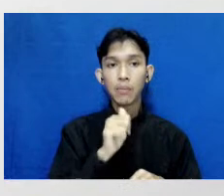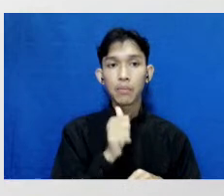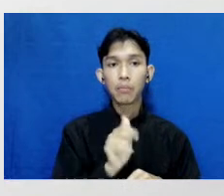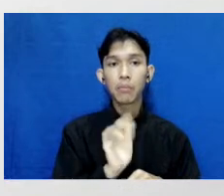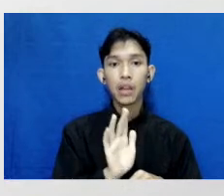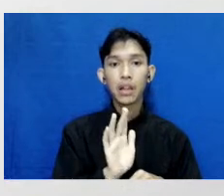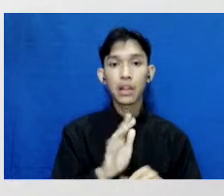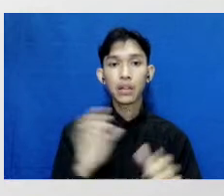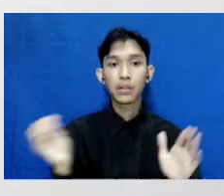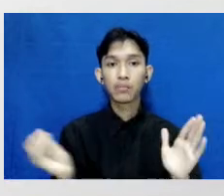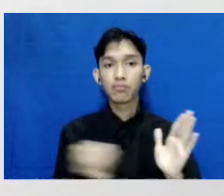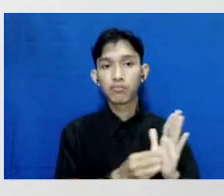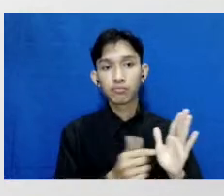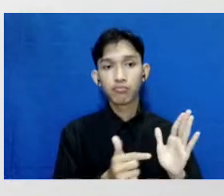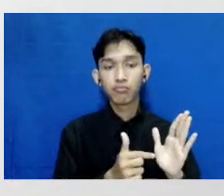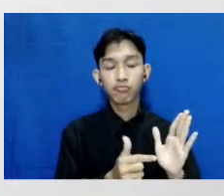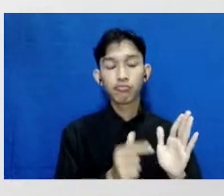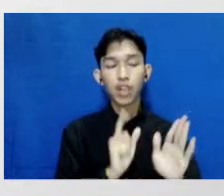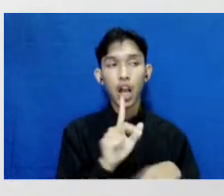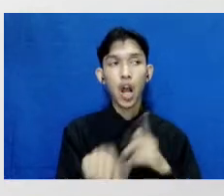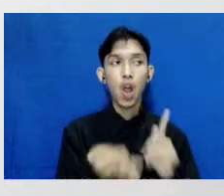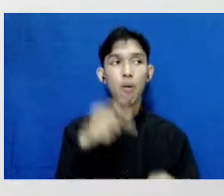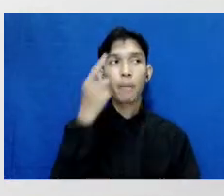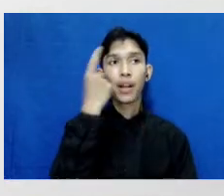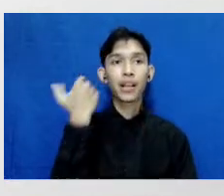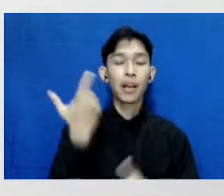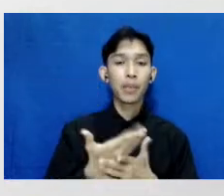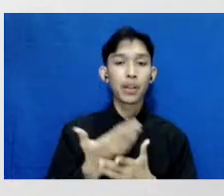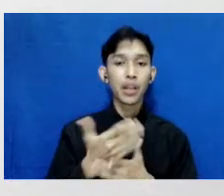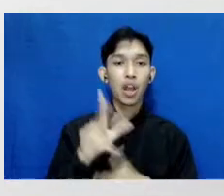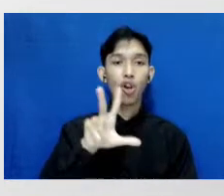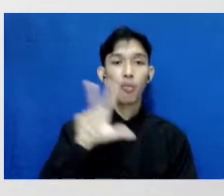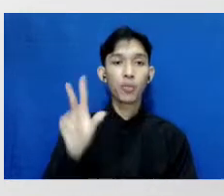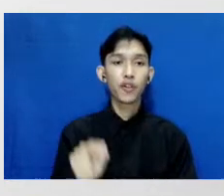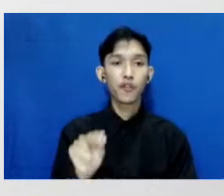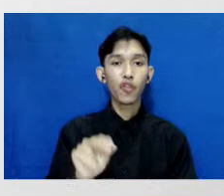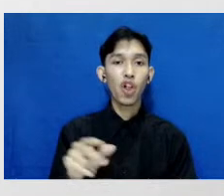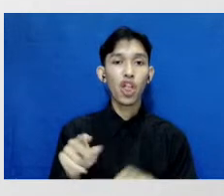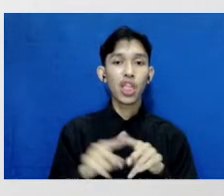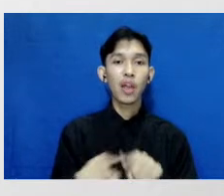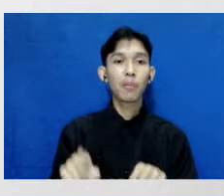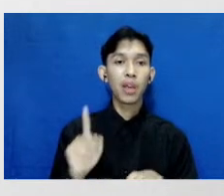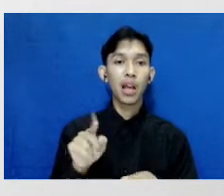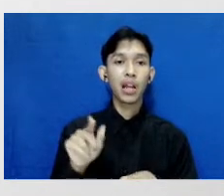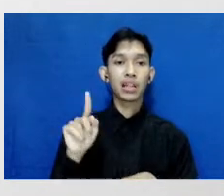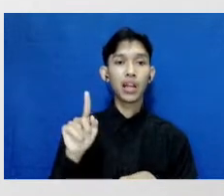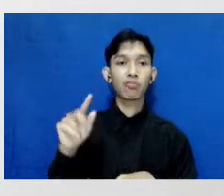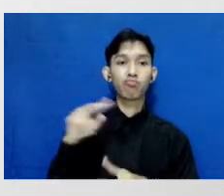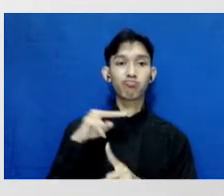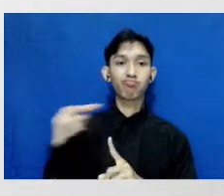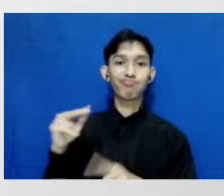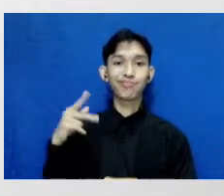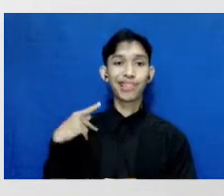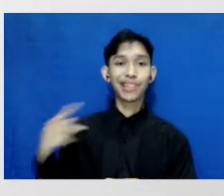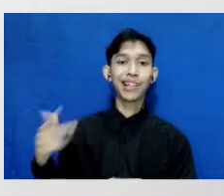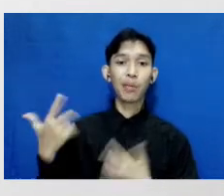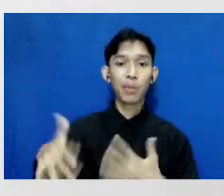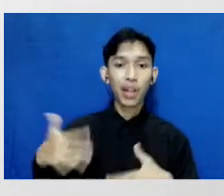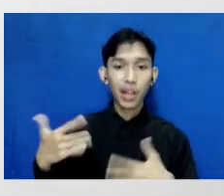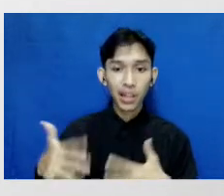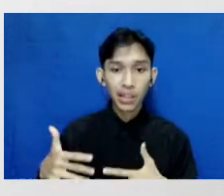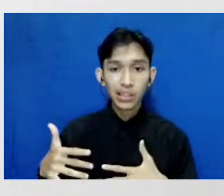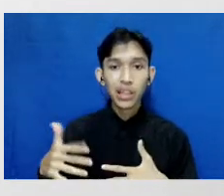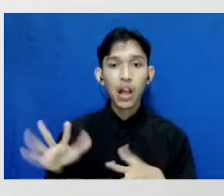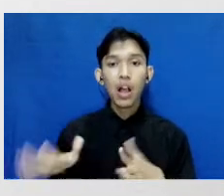ngelit? Nah, dari pemerintah, mereka mintanya Kominfo yang ngelit. Padahal di satu sisi, kalau kami dari praktisi maupun